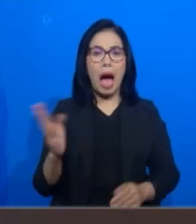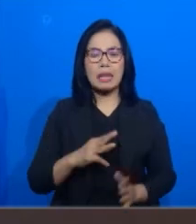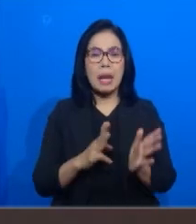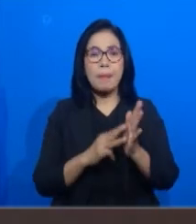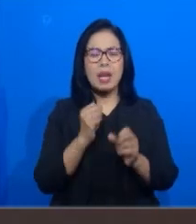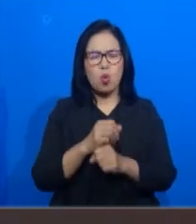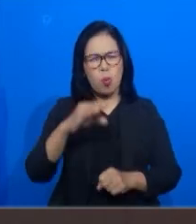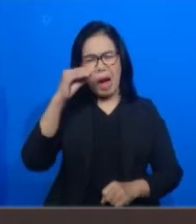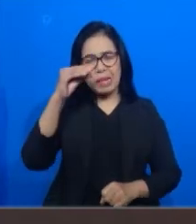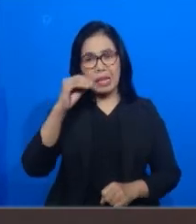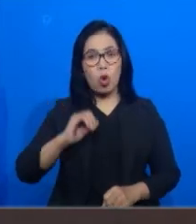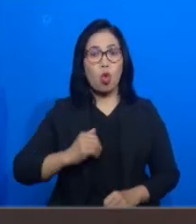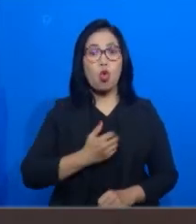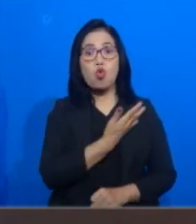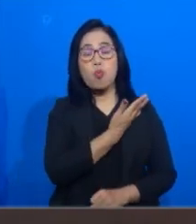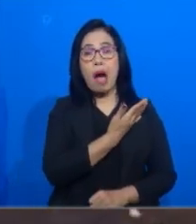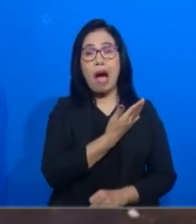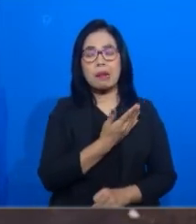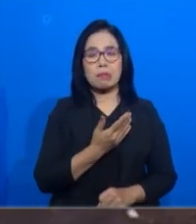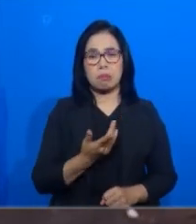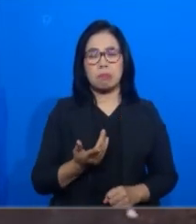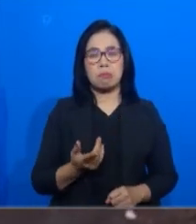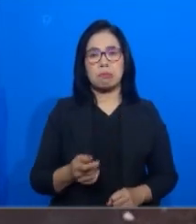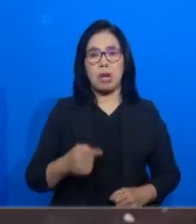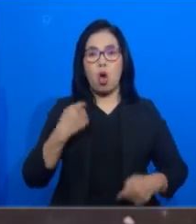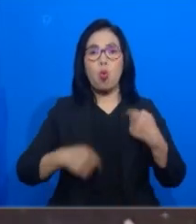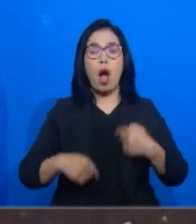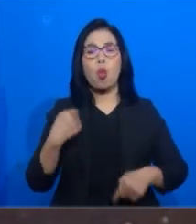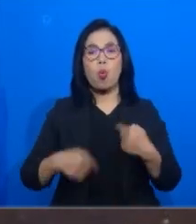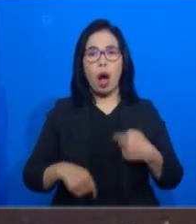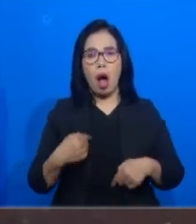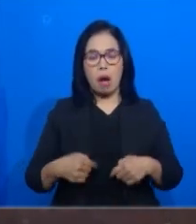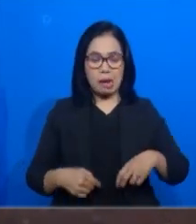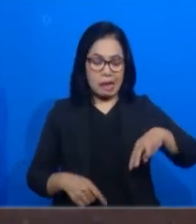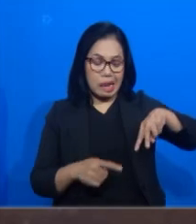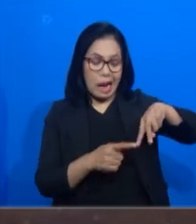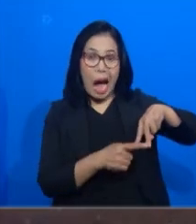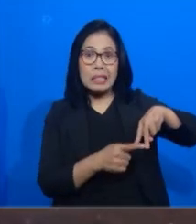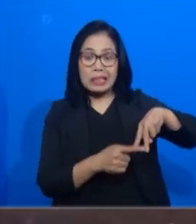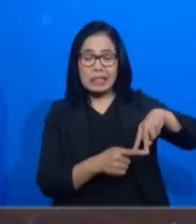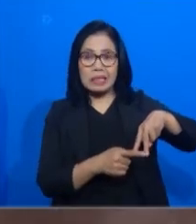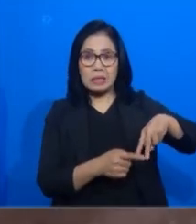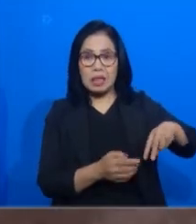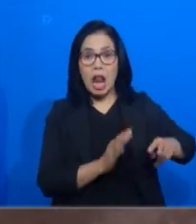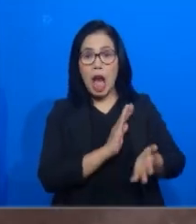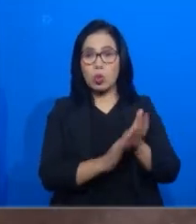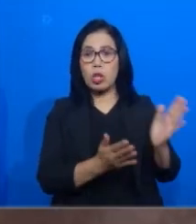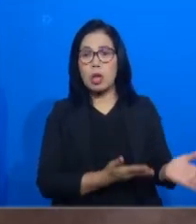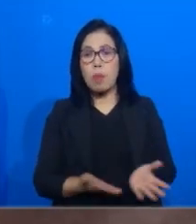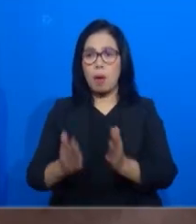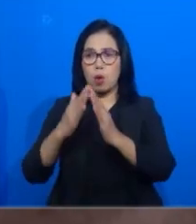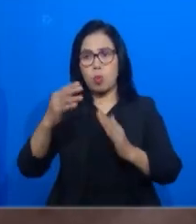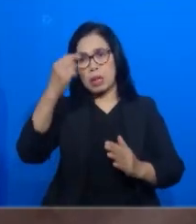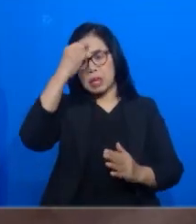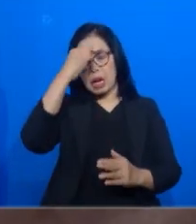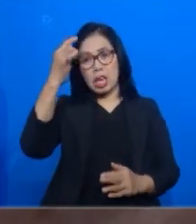Tidak ada korban jiwa, namun satu penumpang mengalami luka pada bagian kaki kiri hingga harus dilarikan ke rumah sakit. Sementara